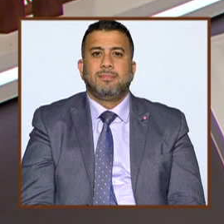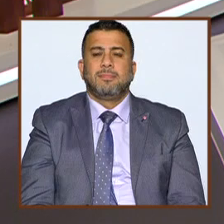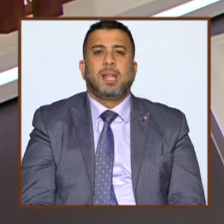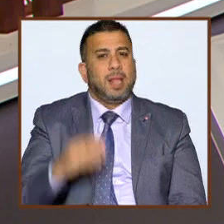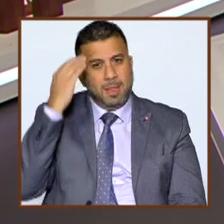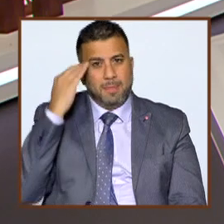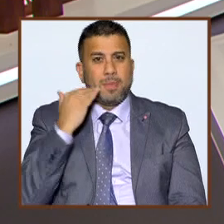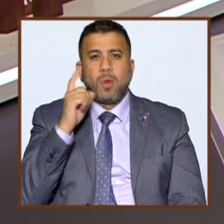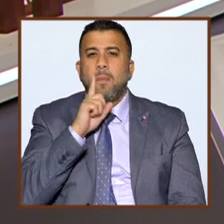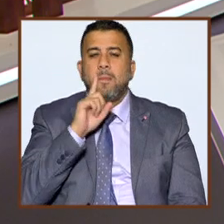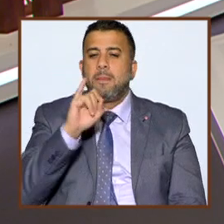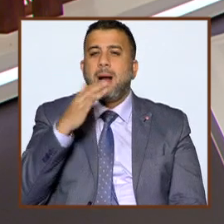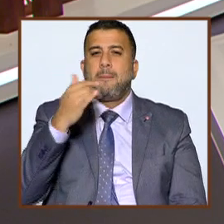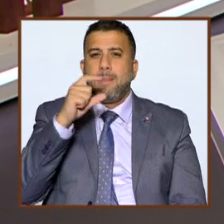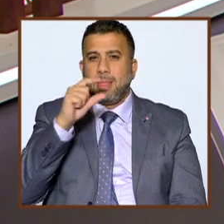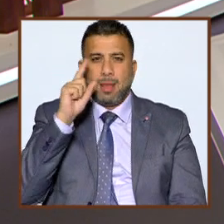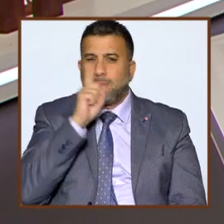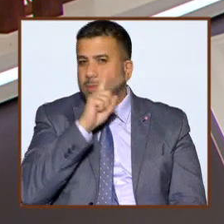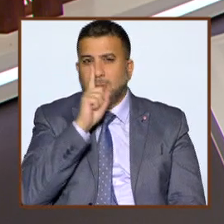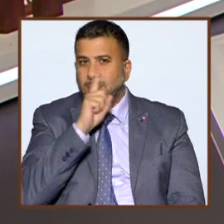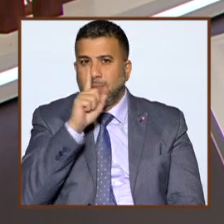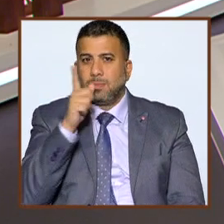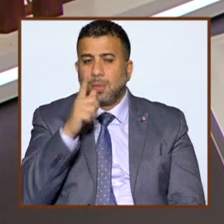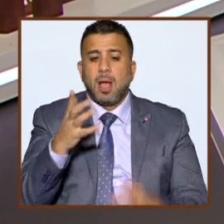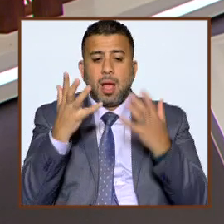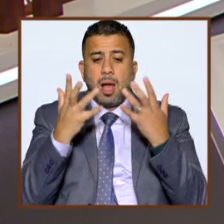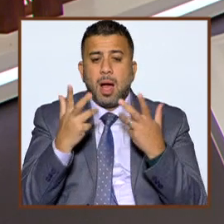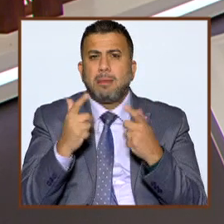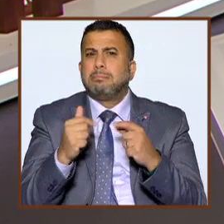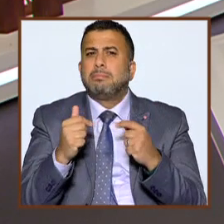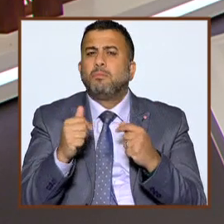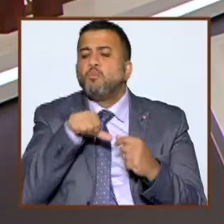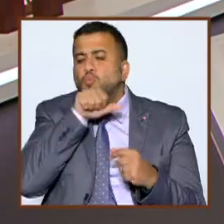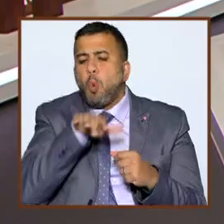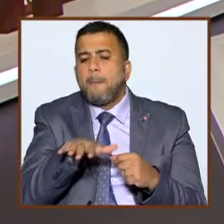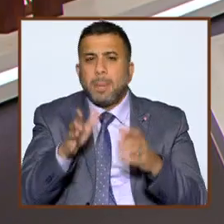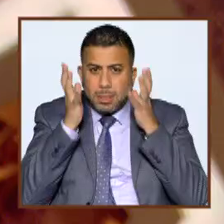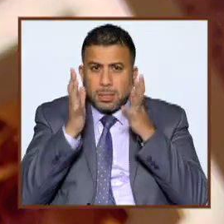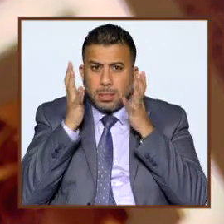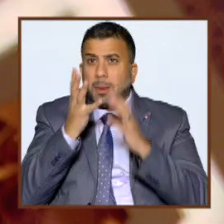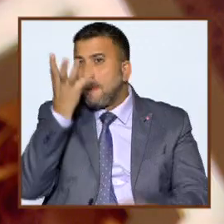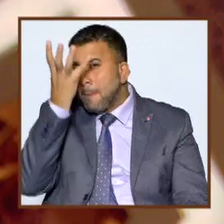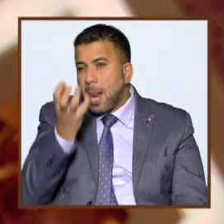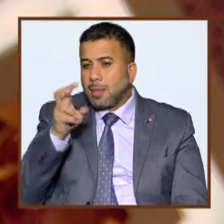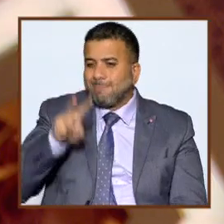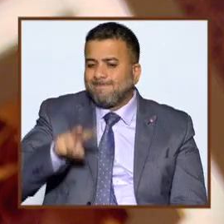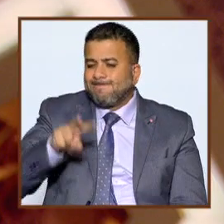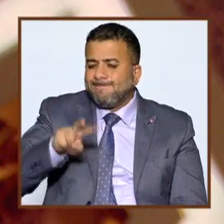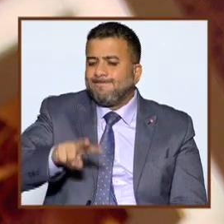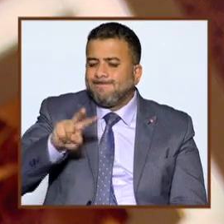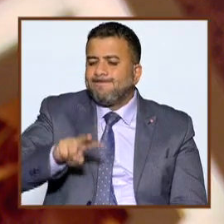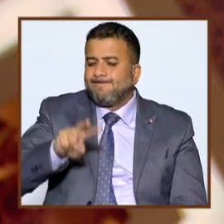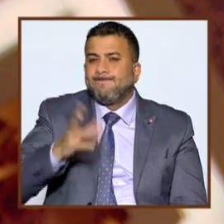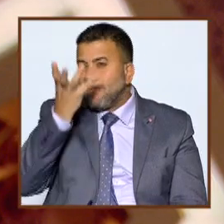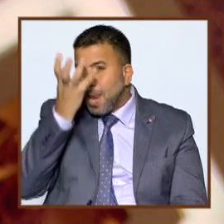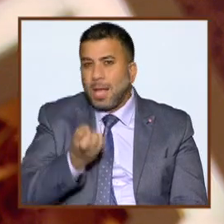أم محمد من أبو ظبي بارك الله فيها تسأل تقول ما عدد الركعات التي كان النبي عليه الصلاة والسلام يقوم بها